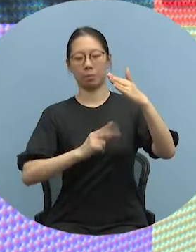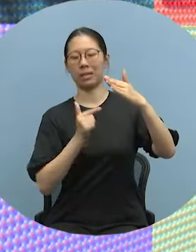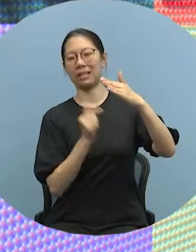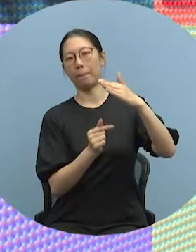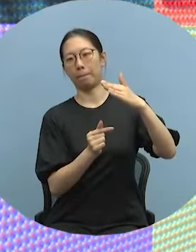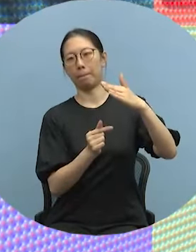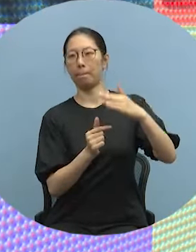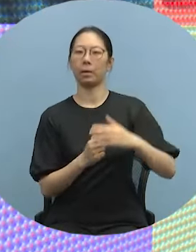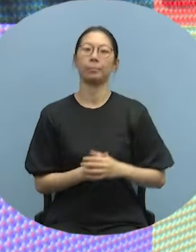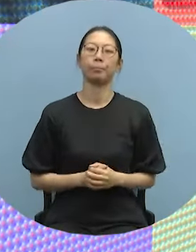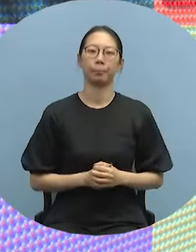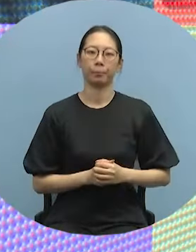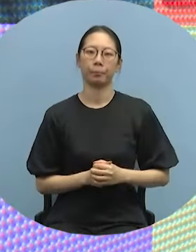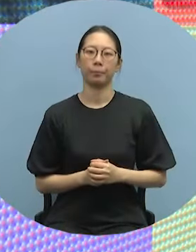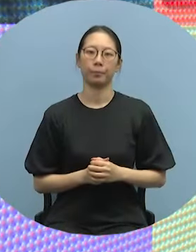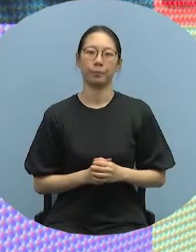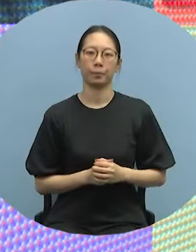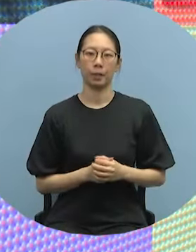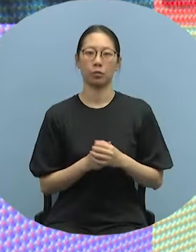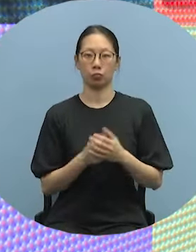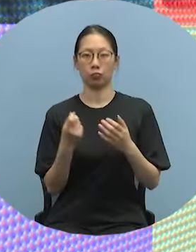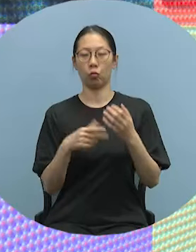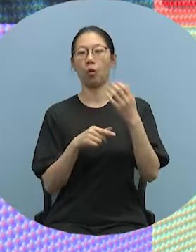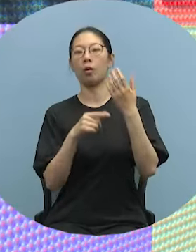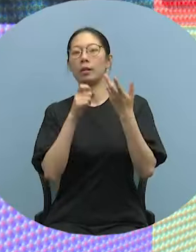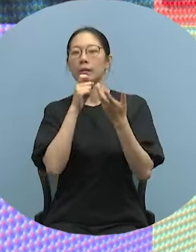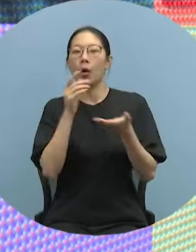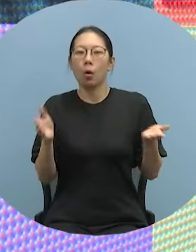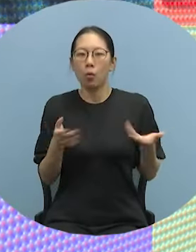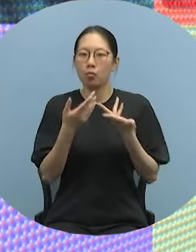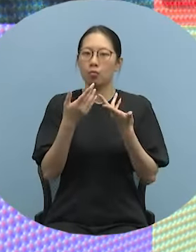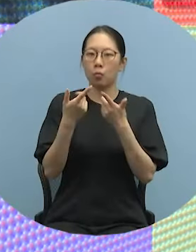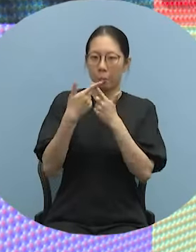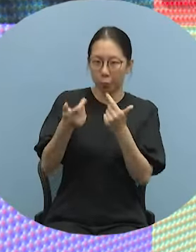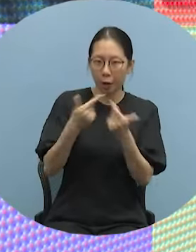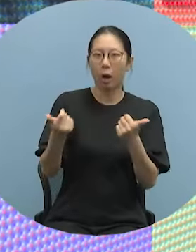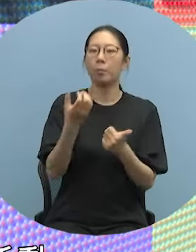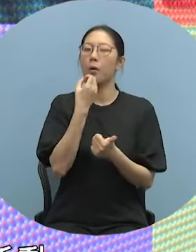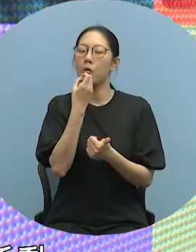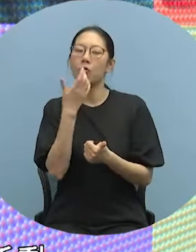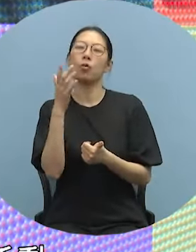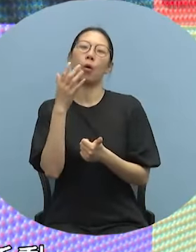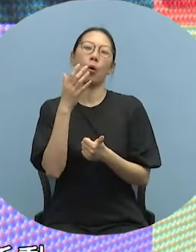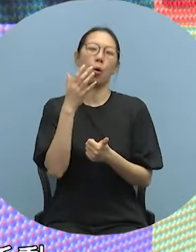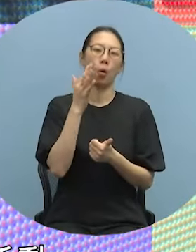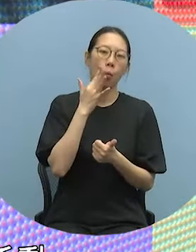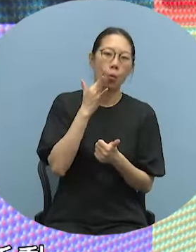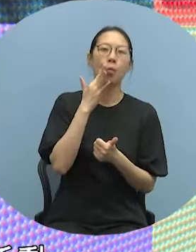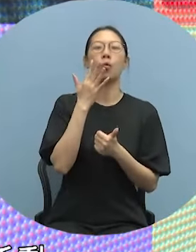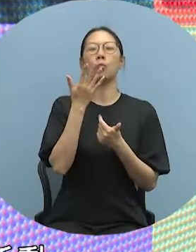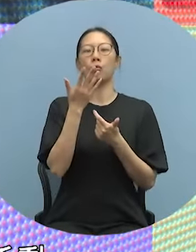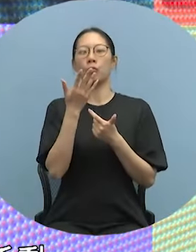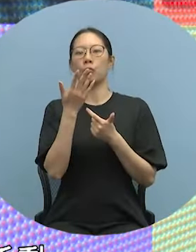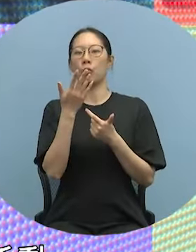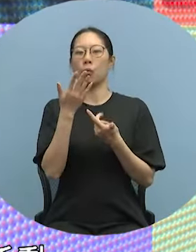8本咧係增加到10本。當日咧，我哋都會響應粵港澳貴瓊7個城市咧共